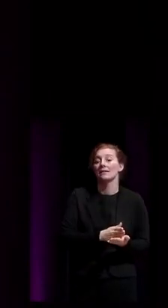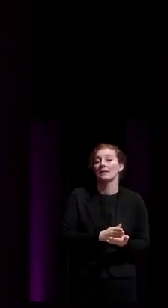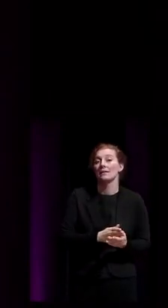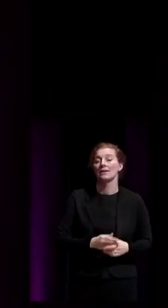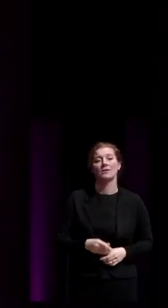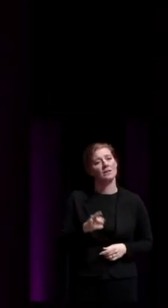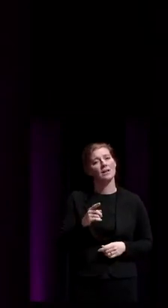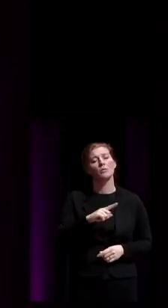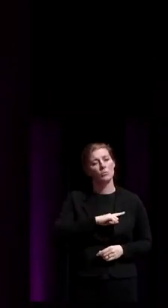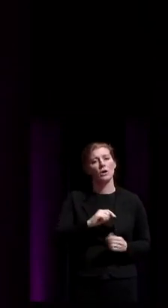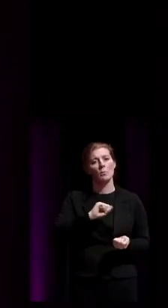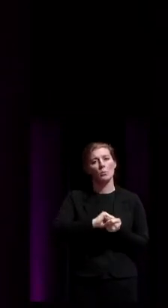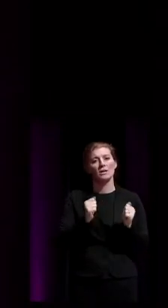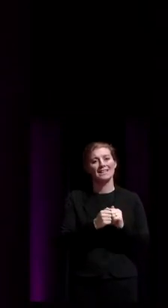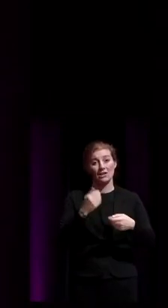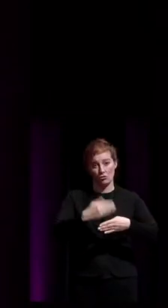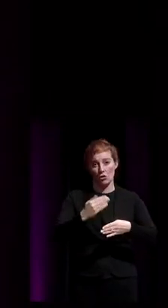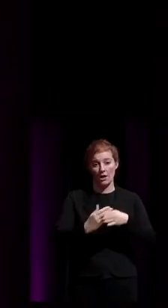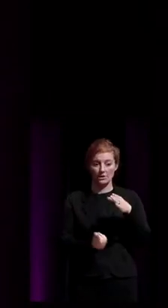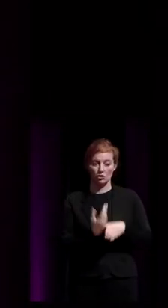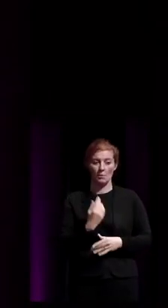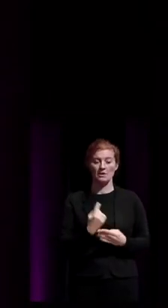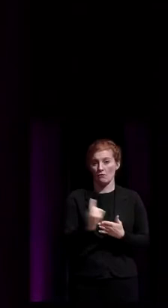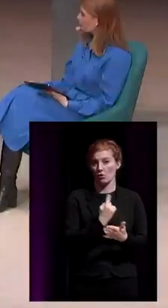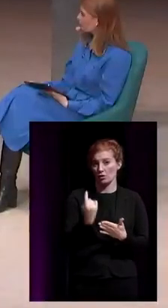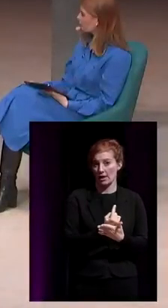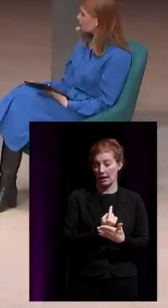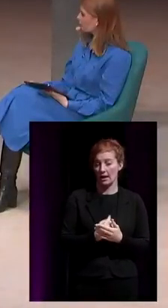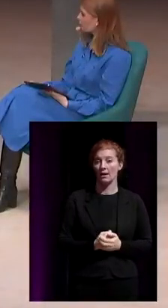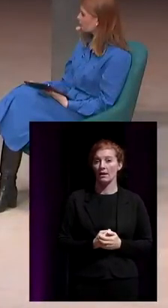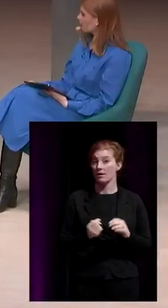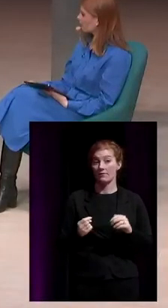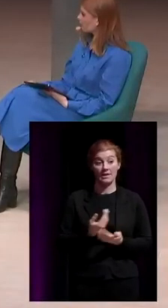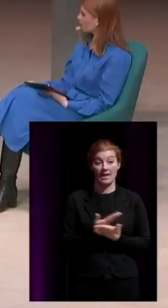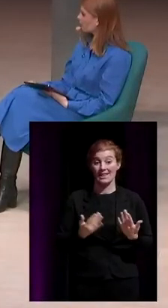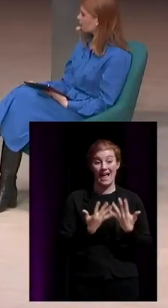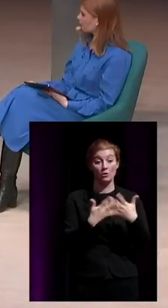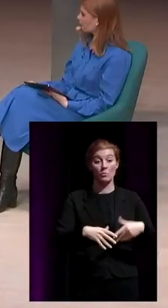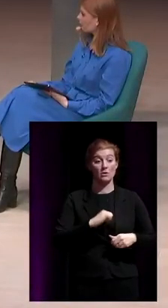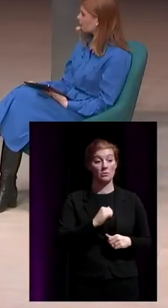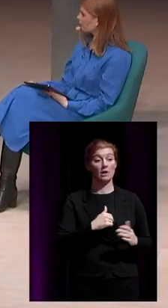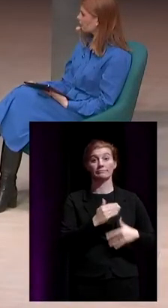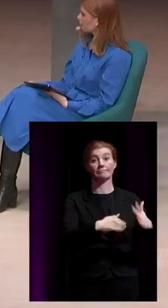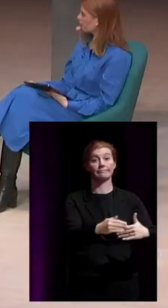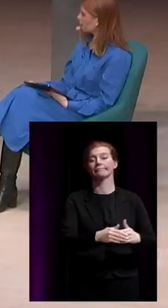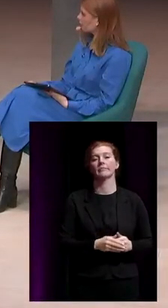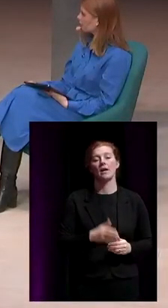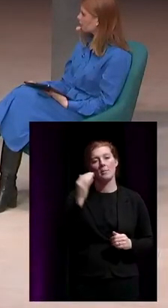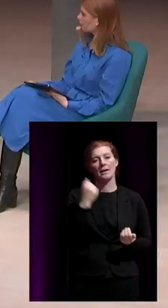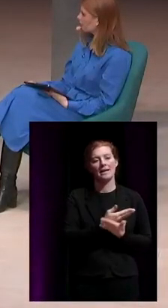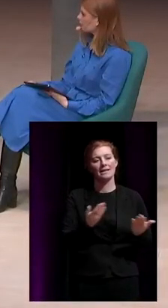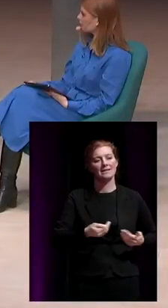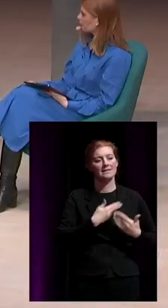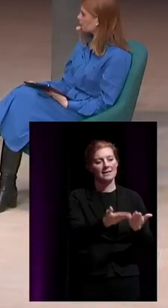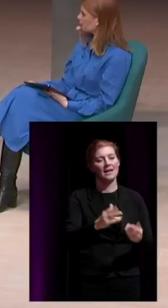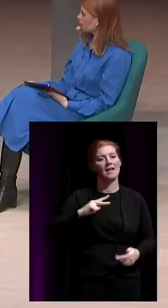det är mycket politikens roll att se till så att det skapas förutsättningar. Därför att det sköter sig inte själv. Man kan inte lägga för stor börda så att säga enbart på